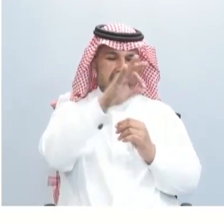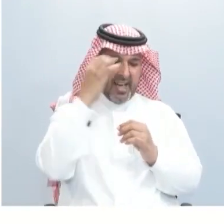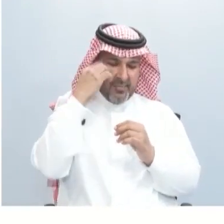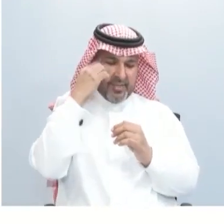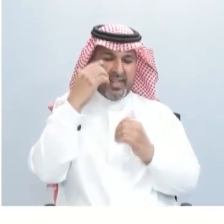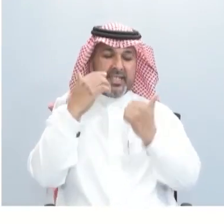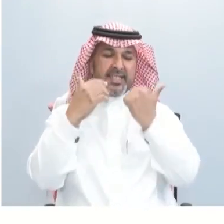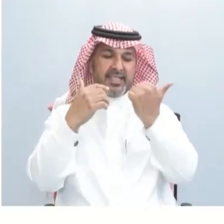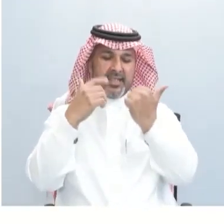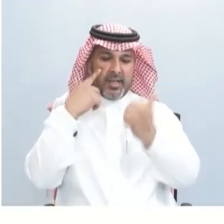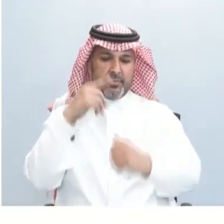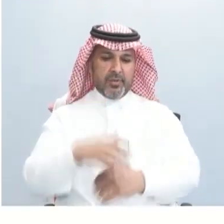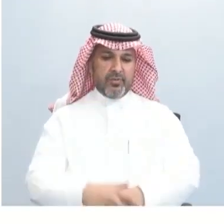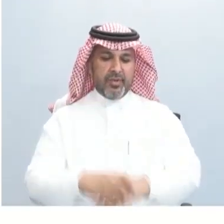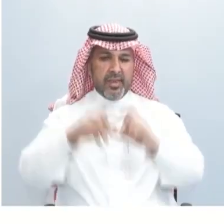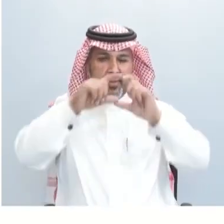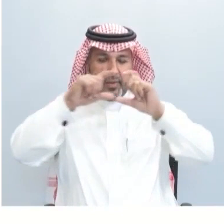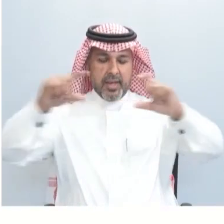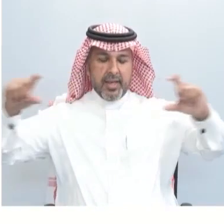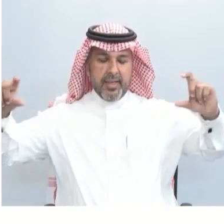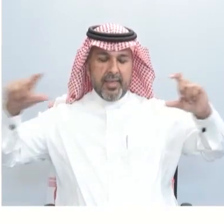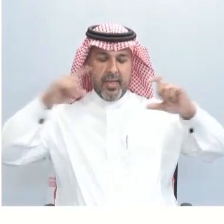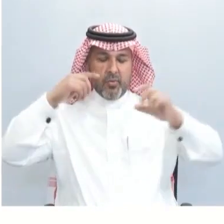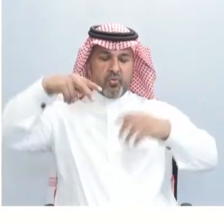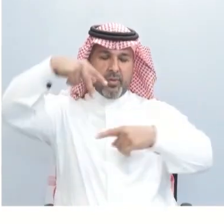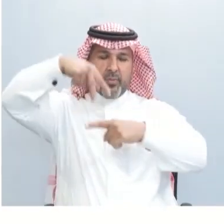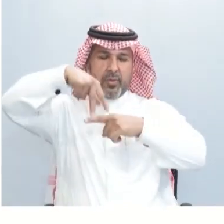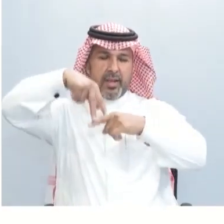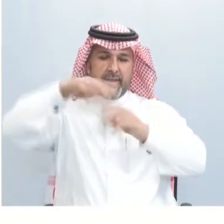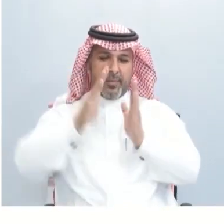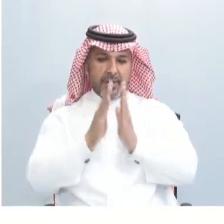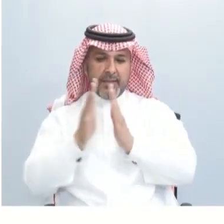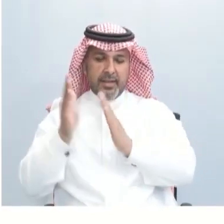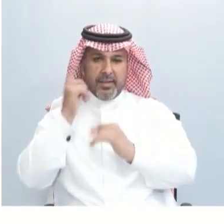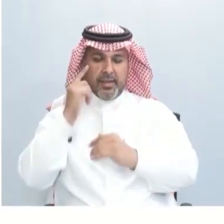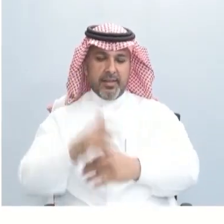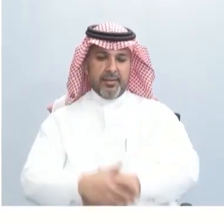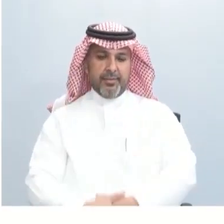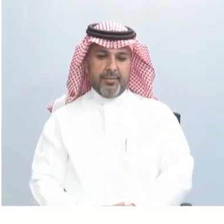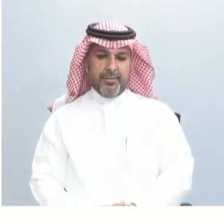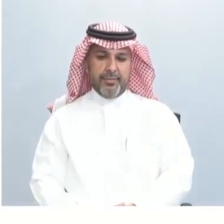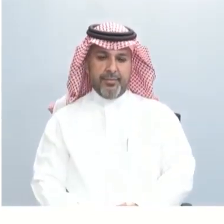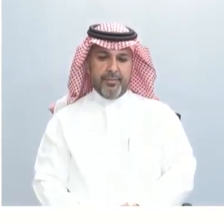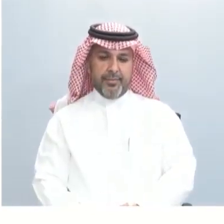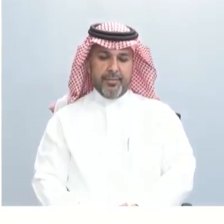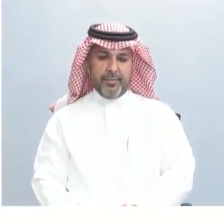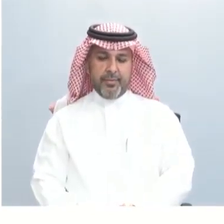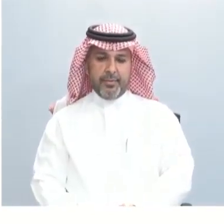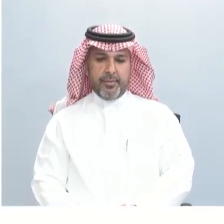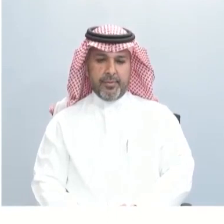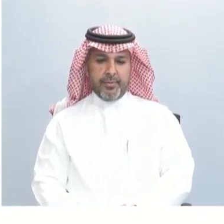شفنا في مثلث باسكال يعني اصلا لو كتبنا اللي هو الصف الذي يسبقه اللي هو